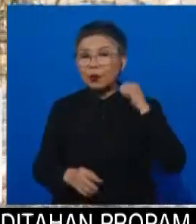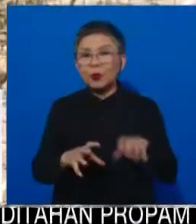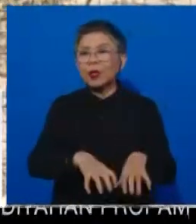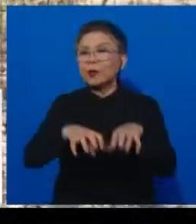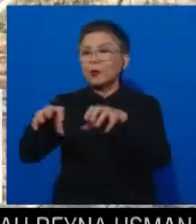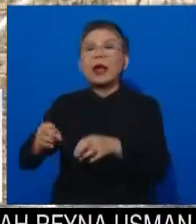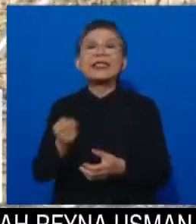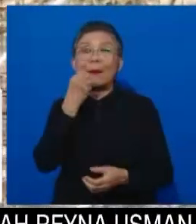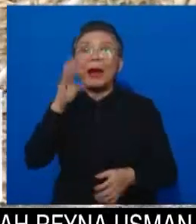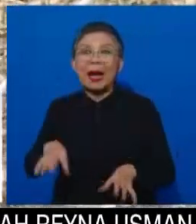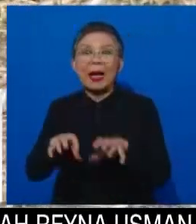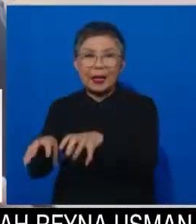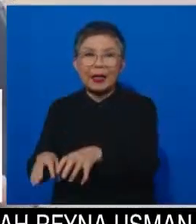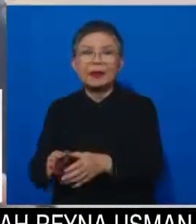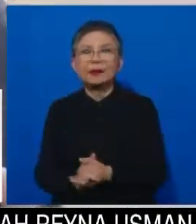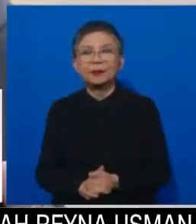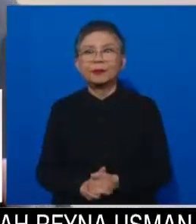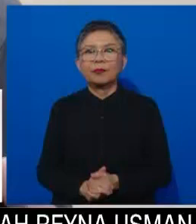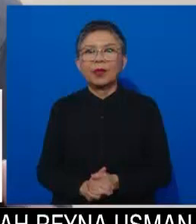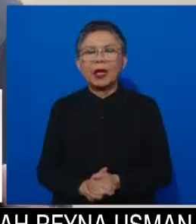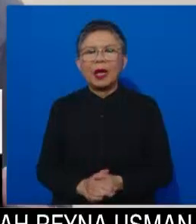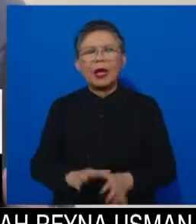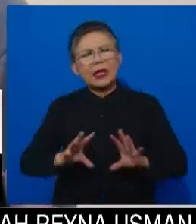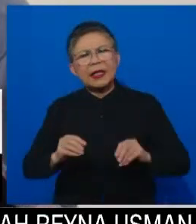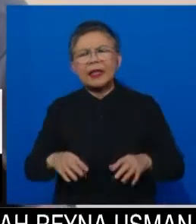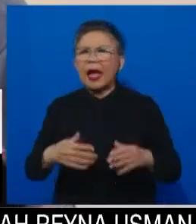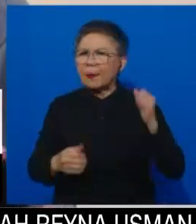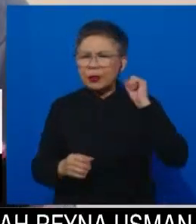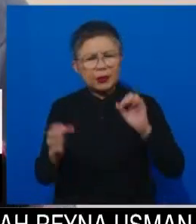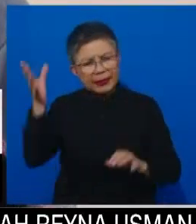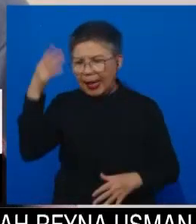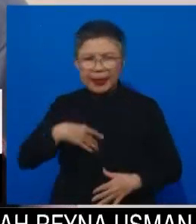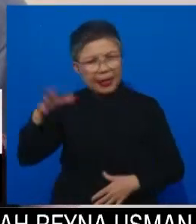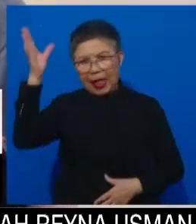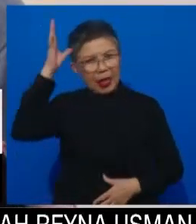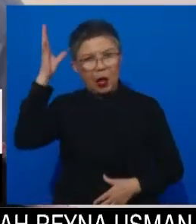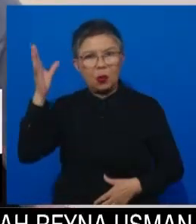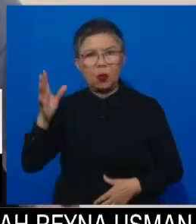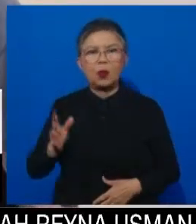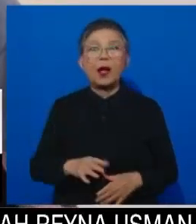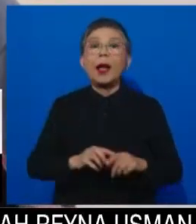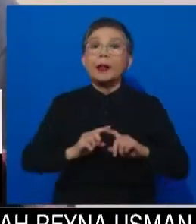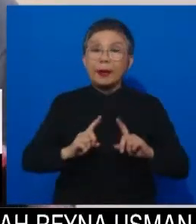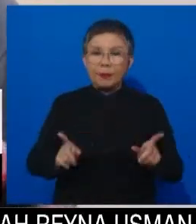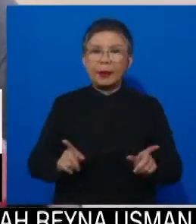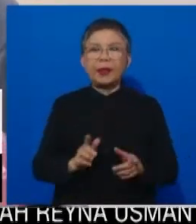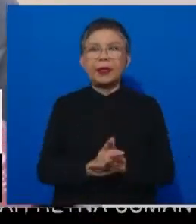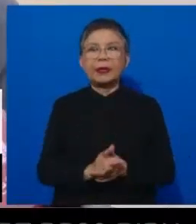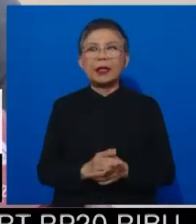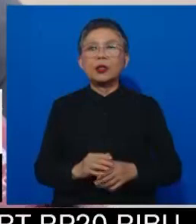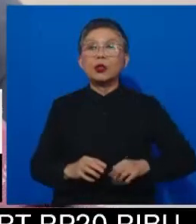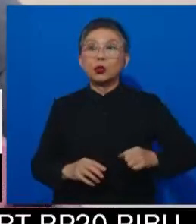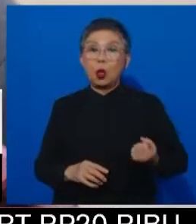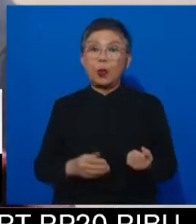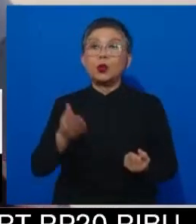taksi. Profesi pastinya saya tidak tahu, tapi apa yang suaminya